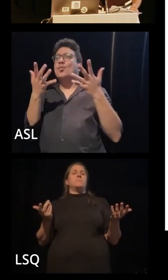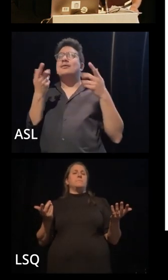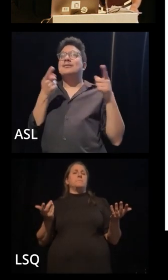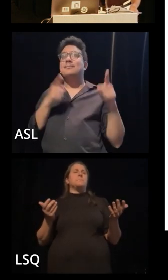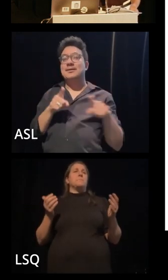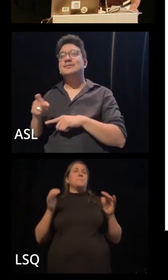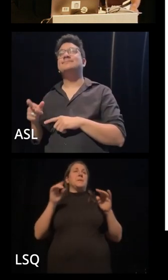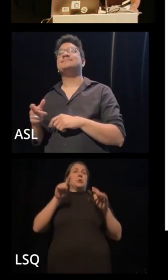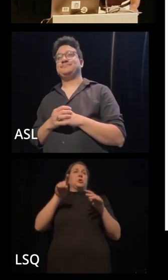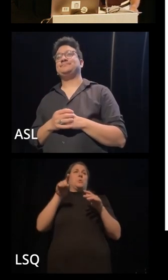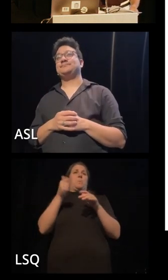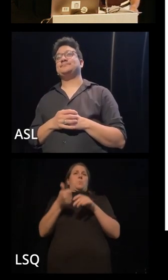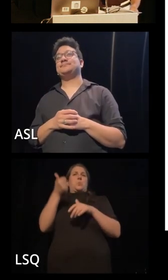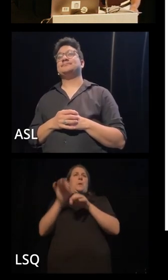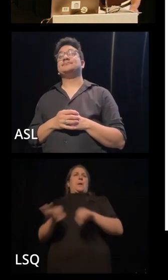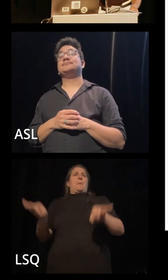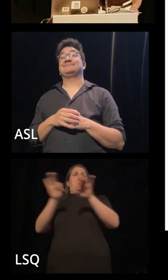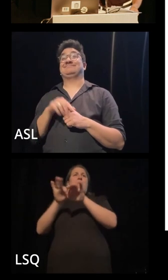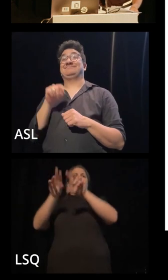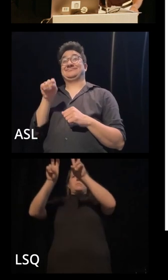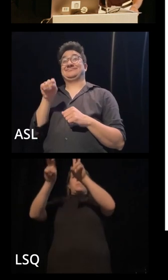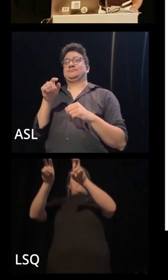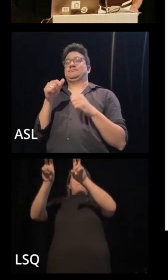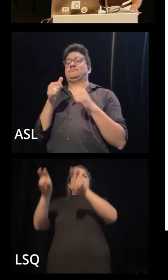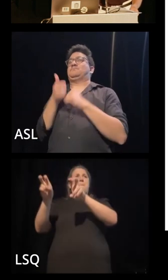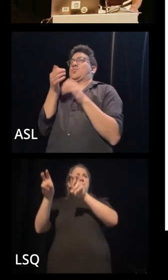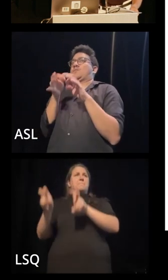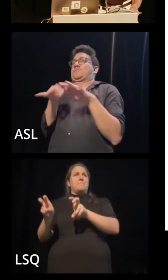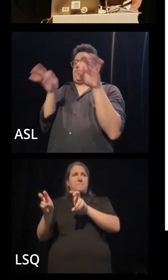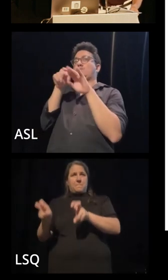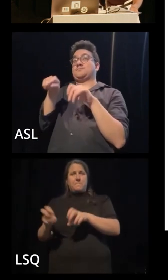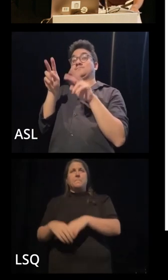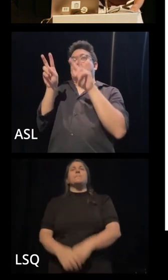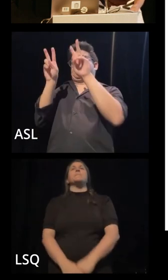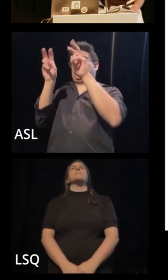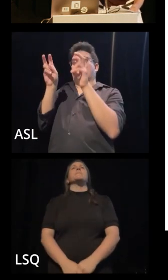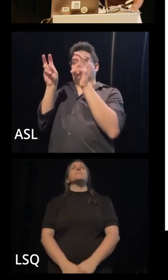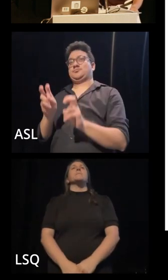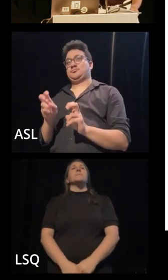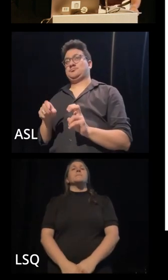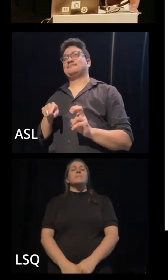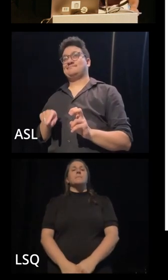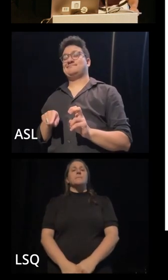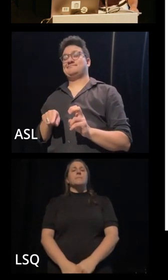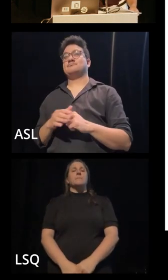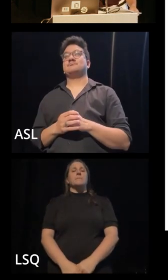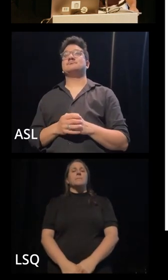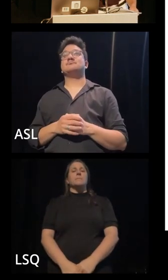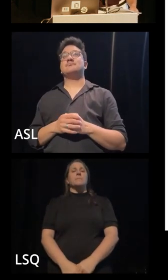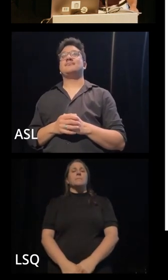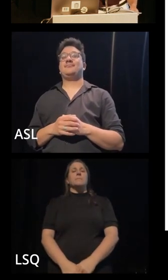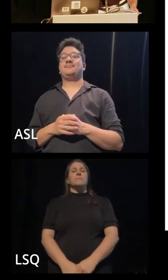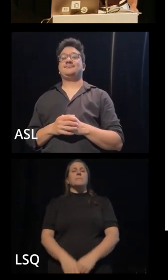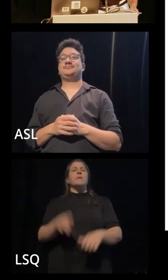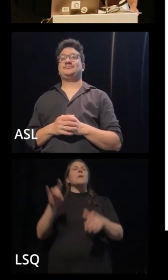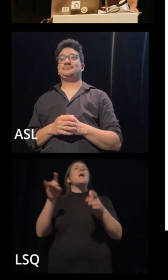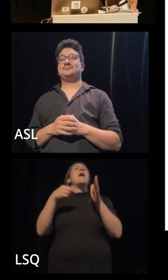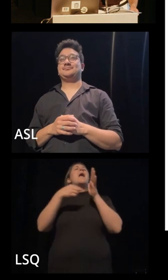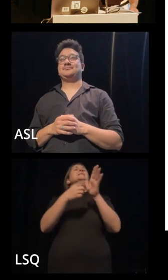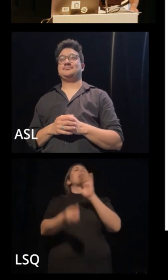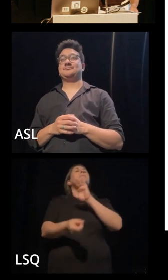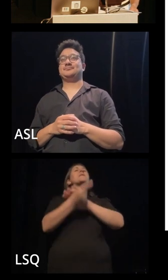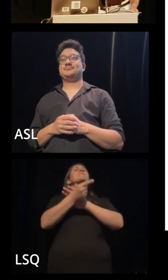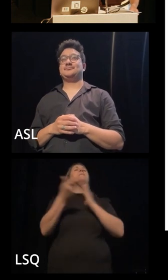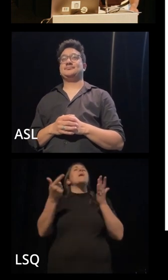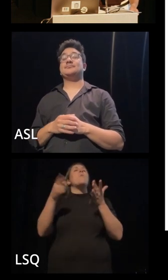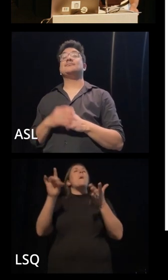nommés les plus importants, parmi lesquels les traités de Pyrénées et les mariages de Marie-Thérèse d'Autriche et